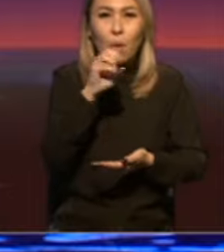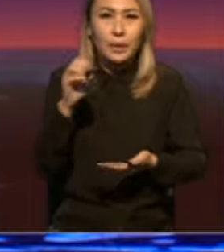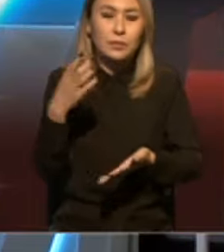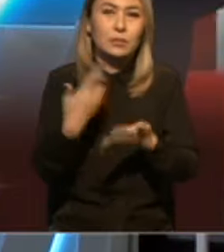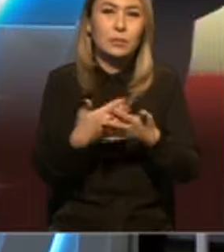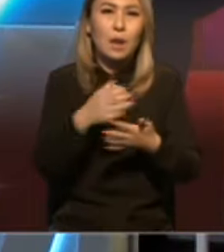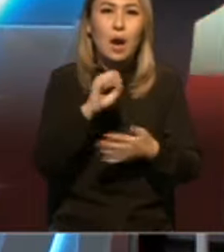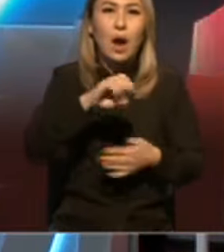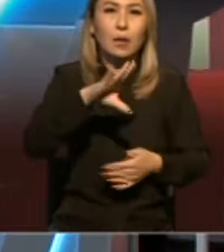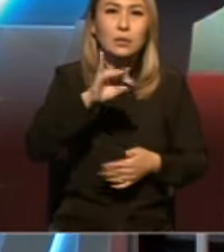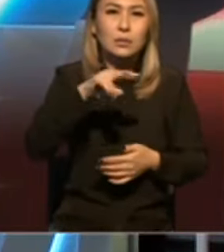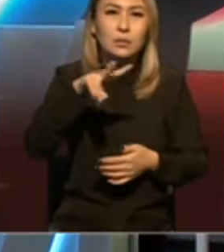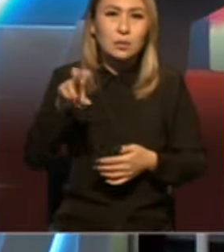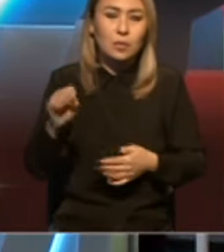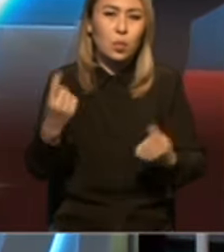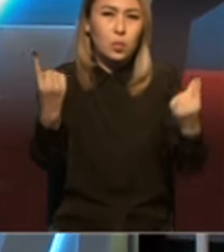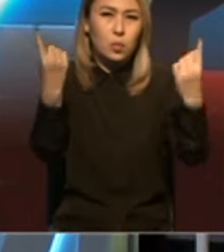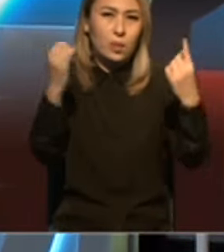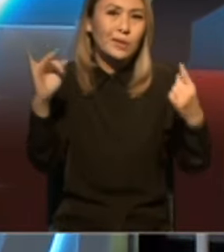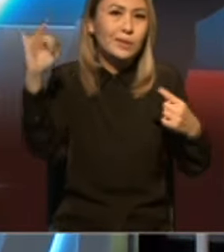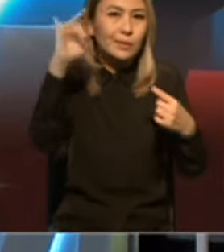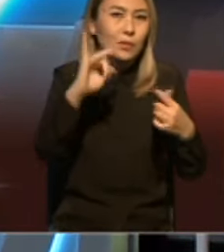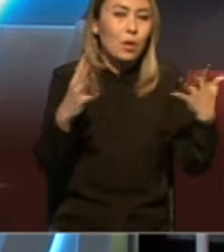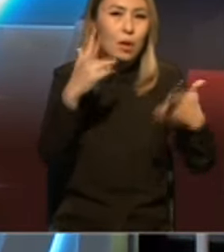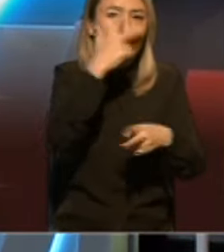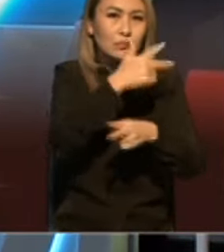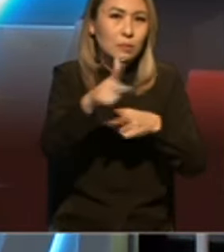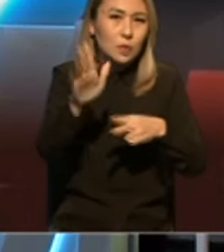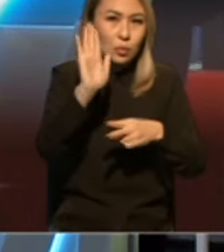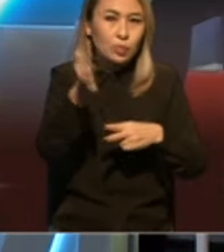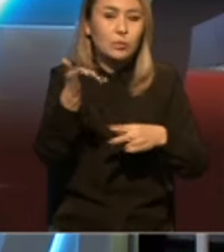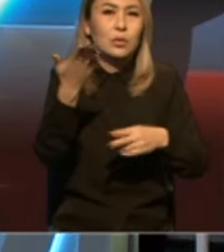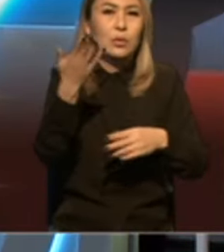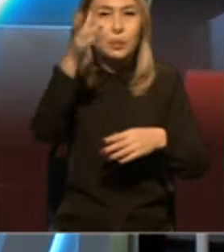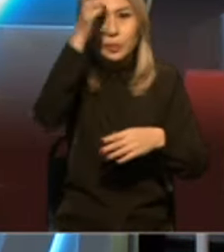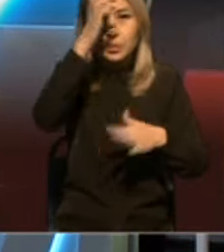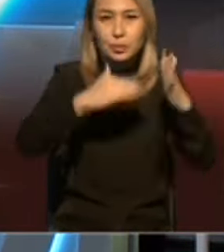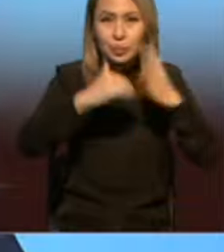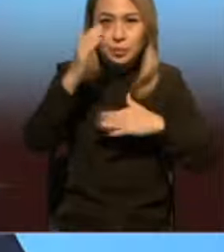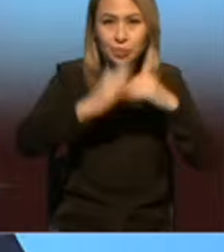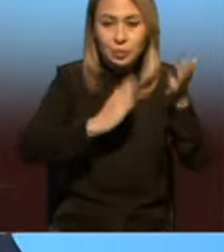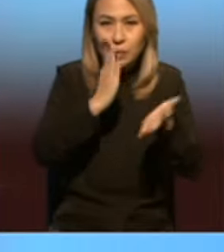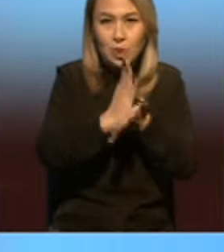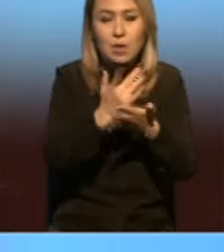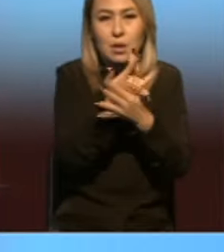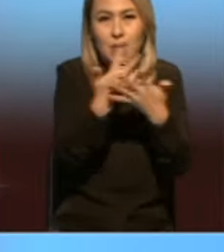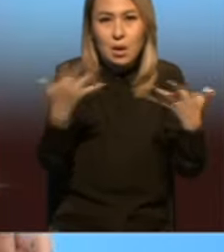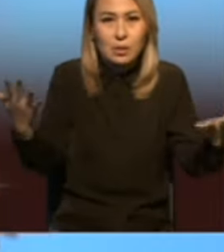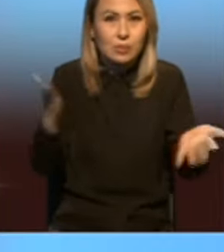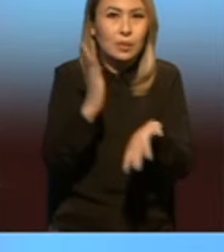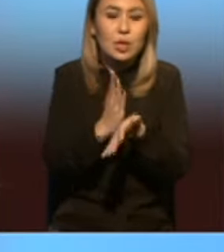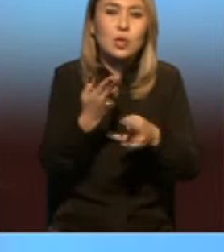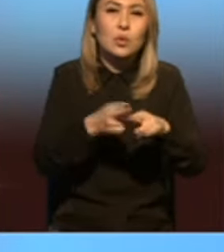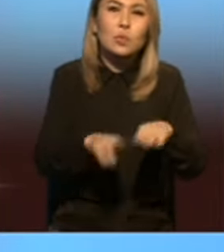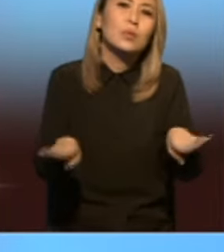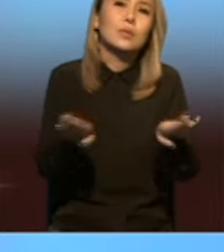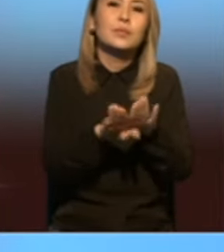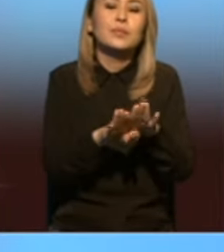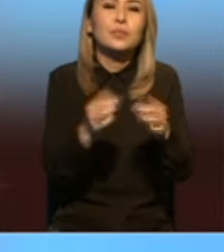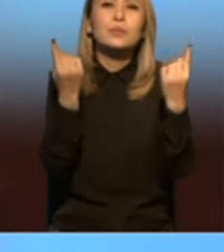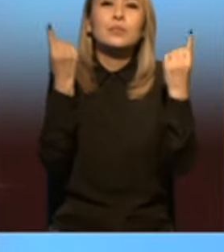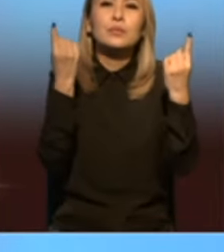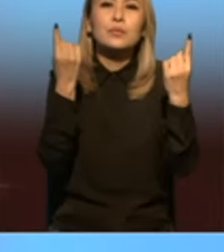бір Атилла туралы айталық, үлкен бір тарихи киноны түсірсек айталық. Түріктің тәжірибесі бар, біздің актерларымыз бар, басқа түркі мемлекеттер бар. Осында бір